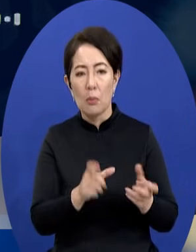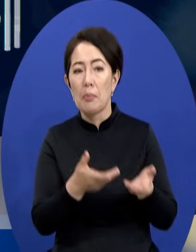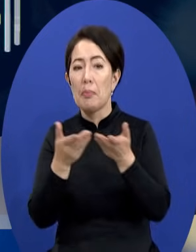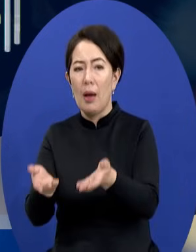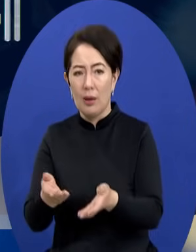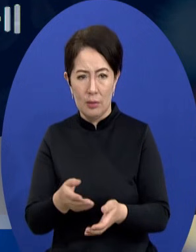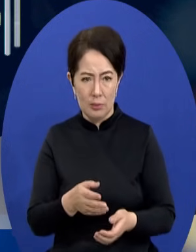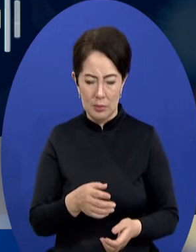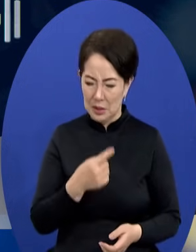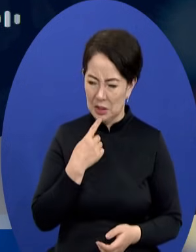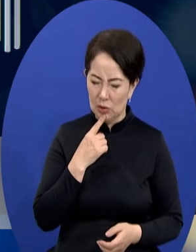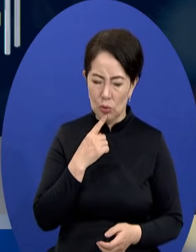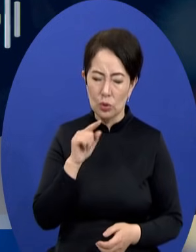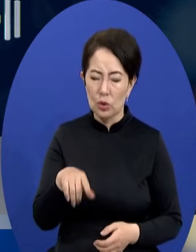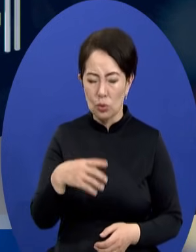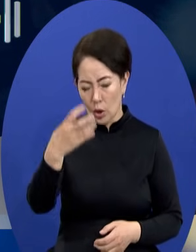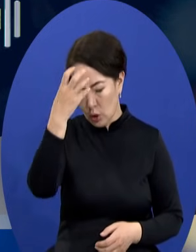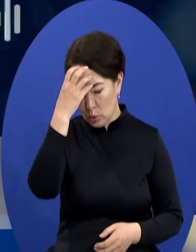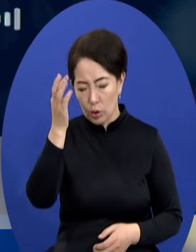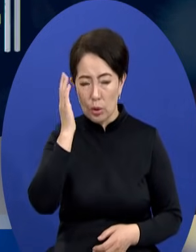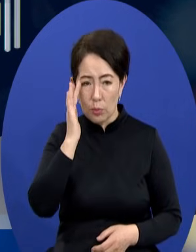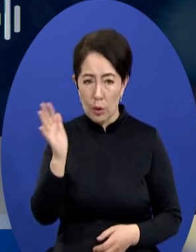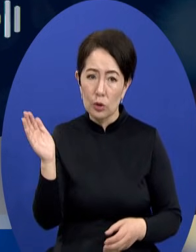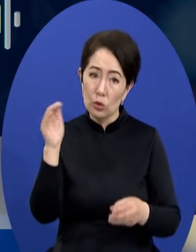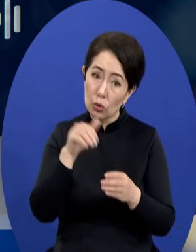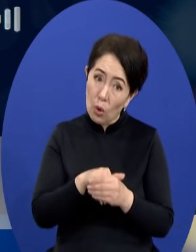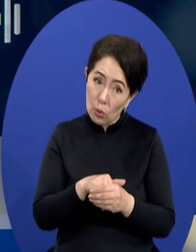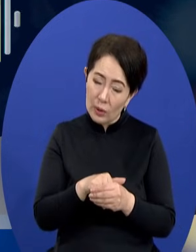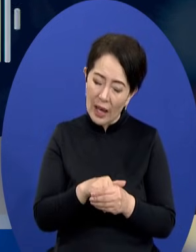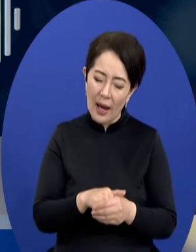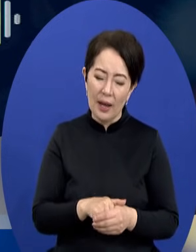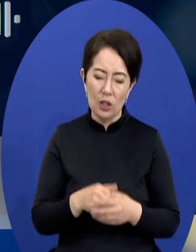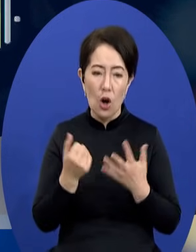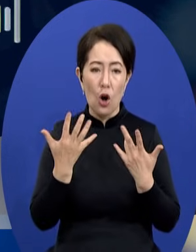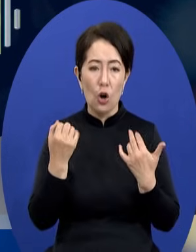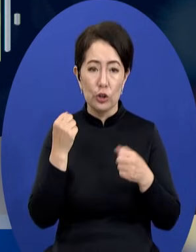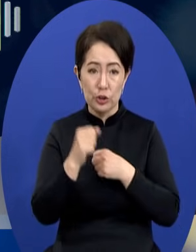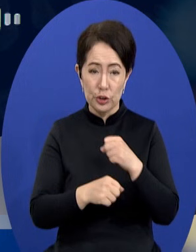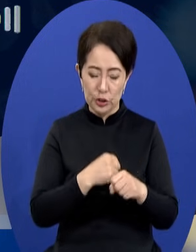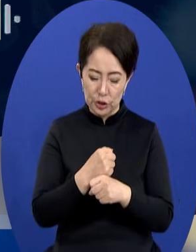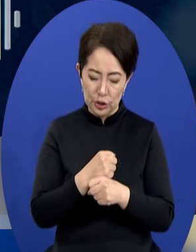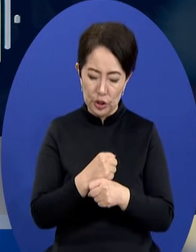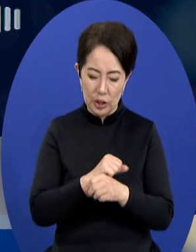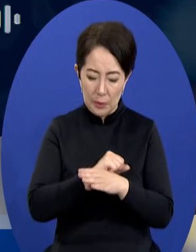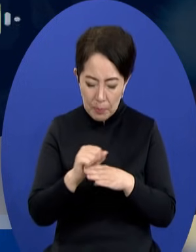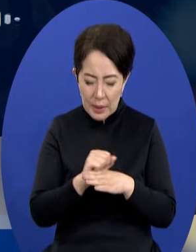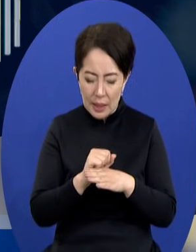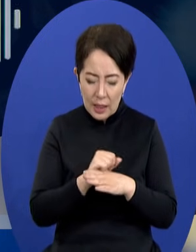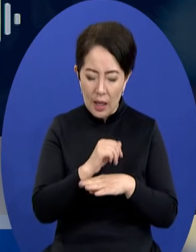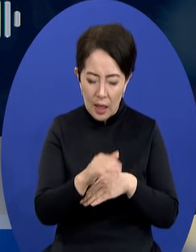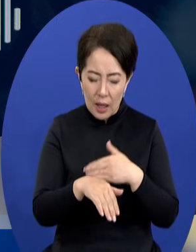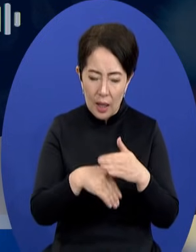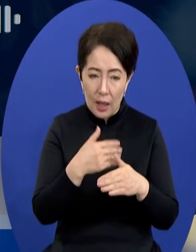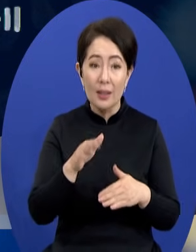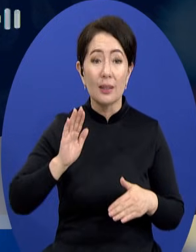бол нөгөө төрийн бодлого гэдэг юмд нь оруулаад нэлээд олон жилийн бэлтгэл ажил хийгээд